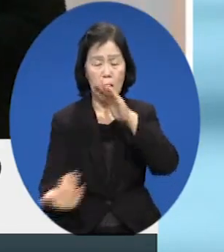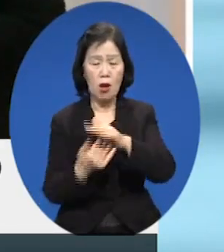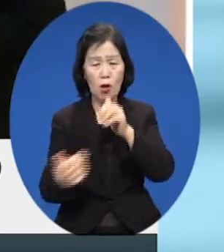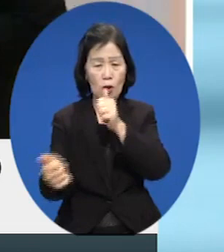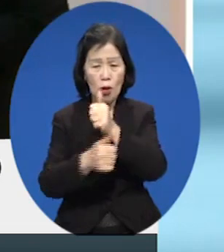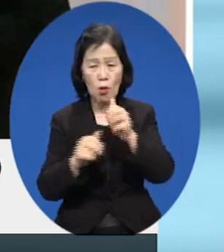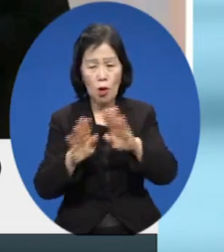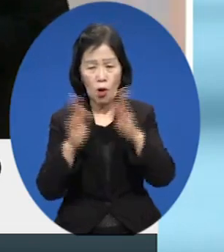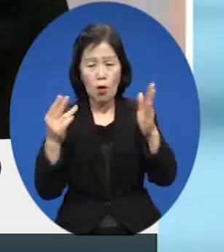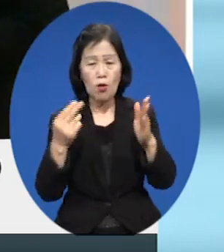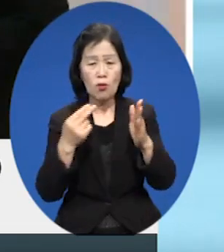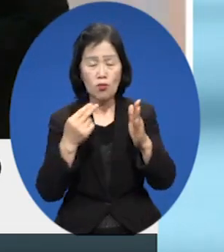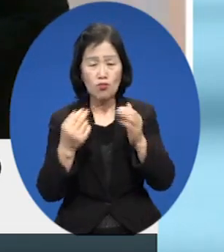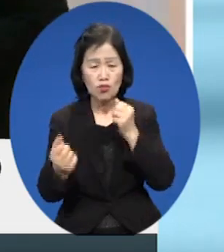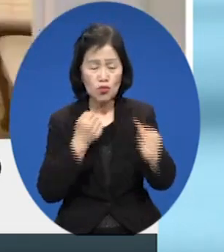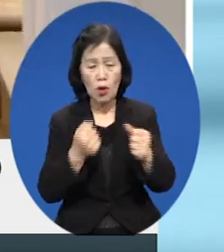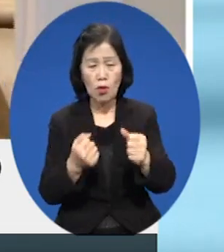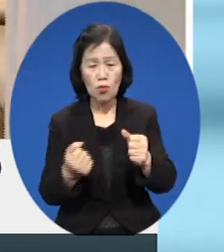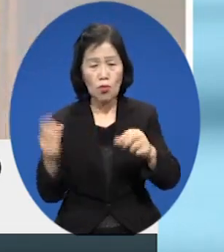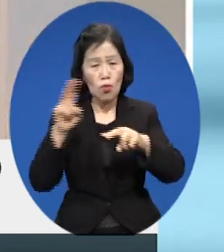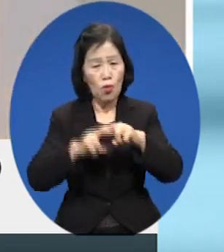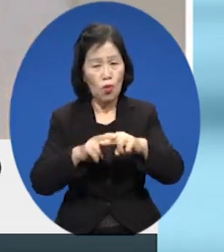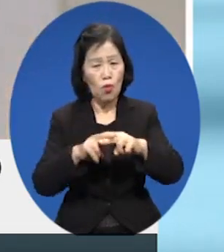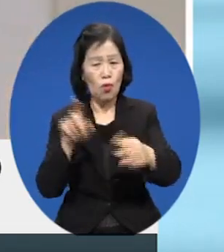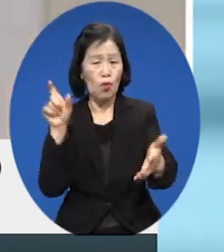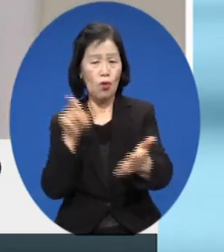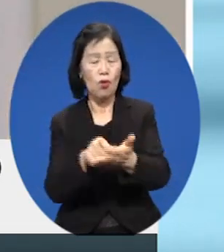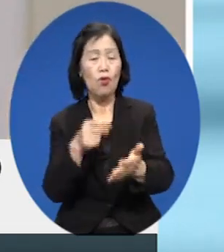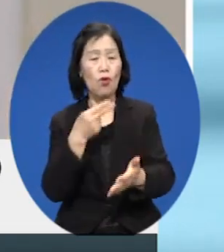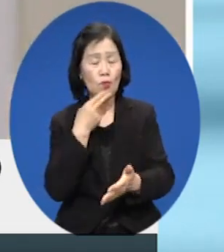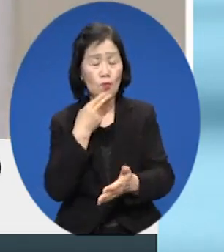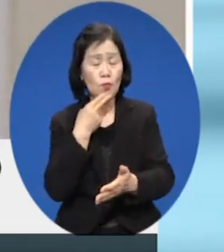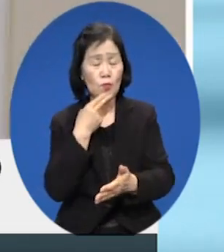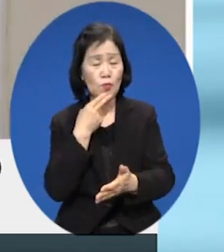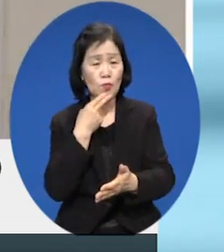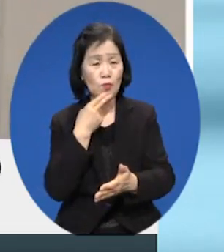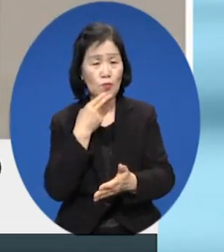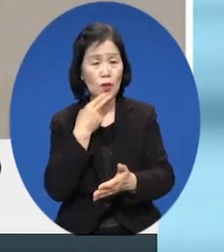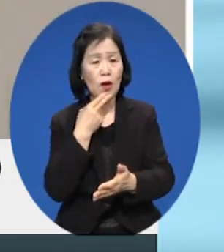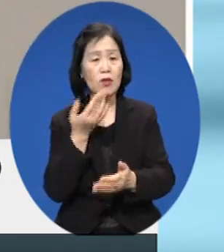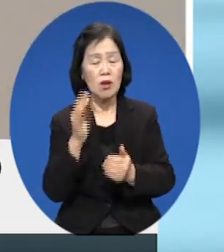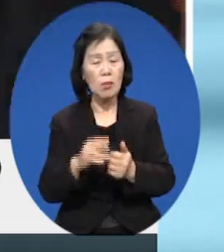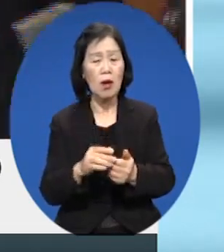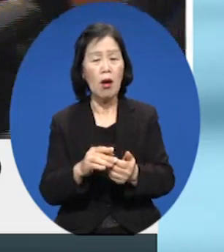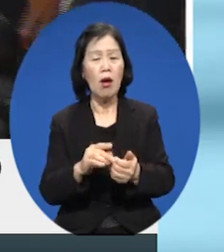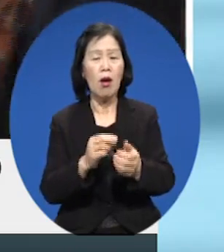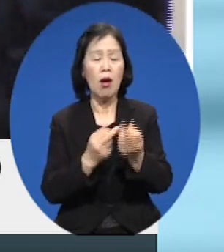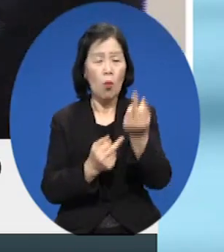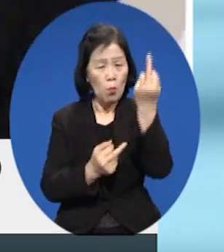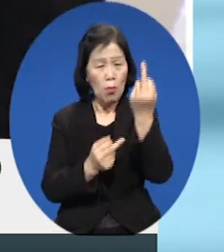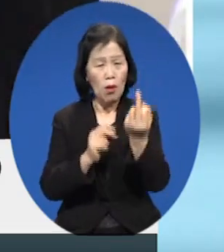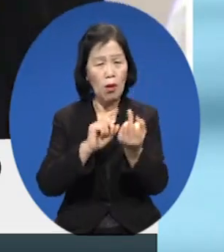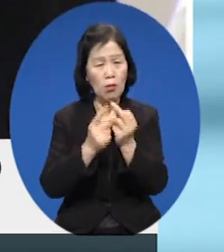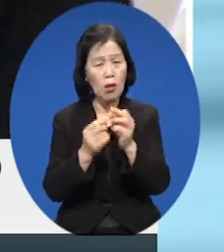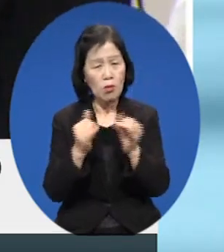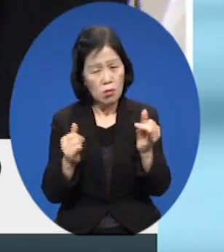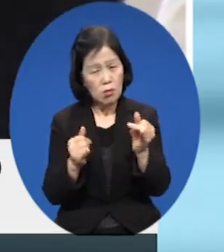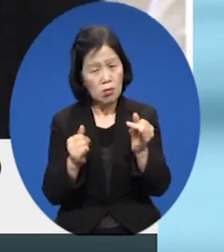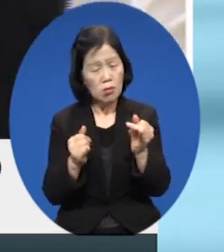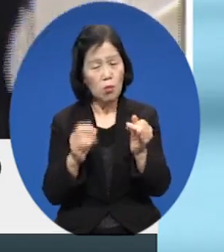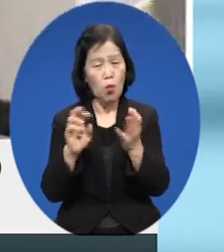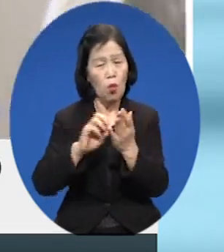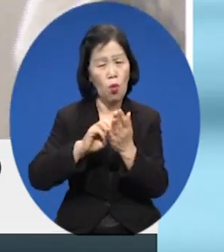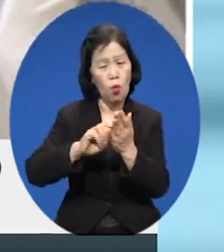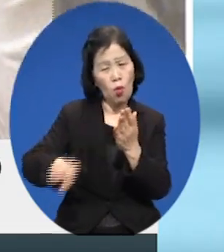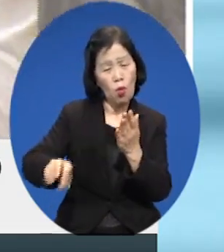아무 자리도 안 줬다 그러면 이것은 우리가 지금까지 김정은의 뭐 대리 니다 모이다 해왔는데 구스 완전히 밀어 낸